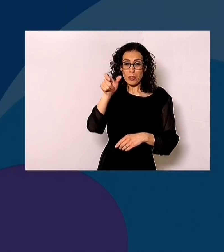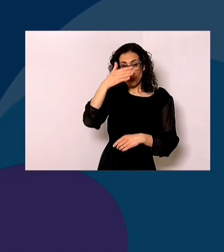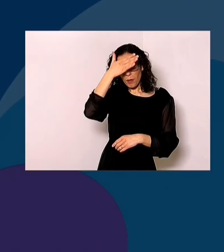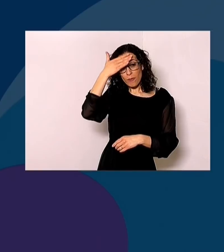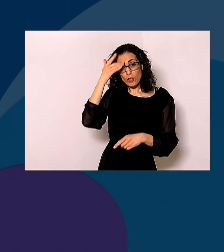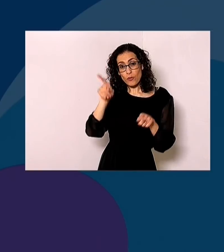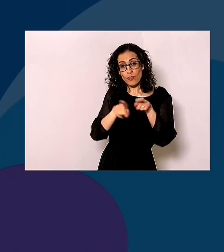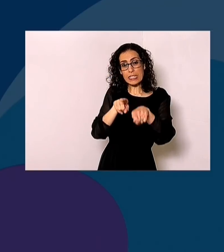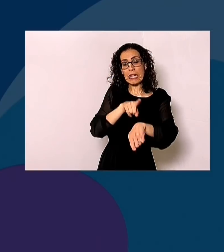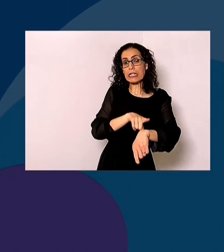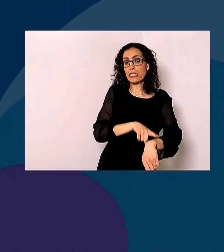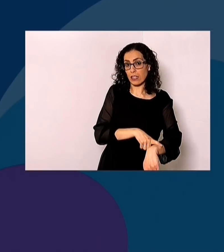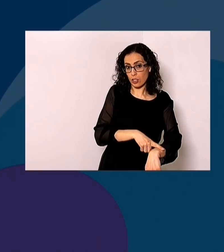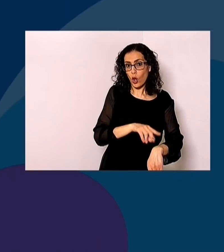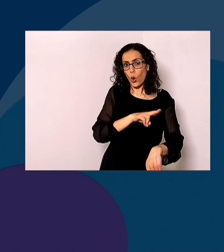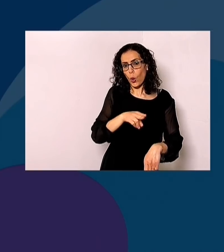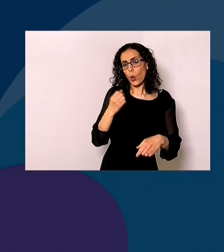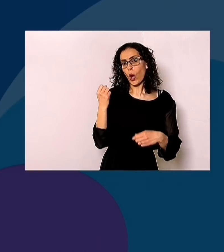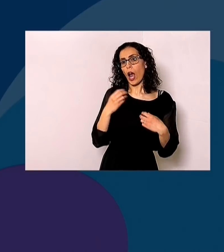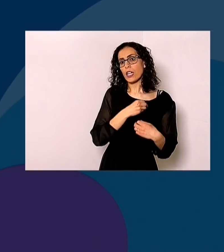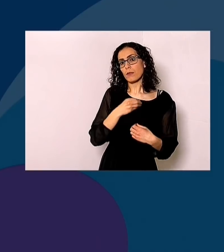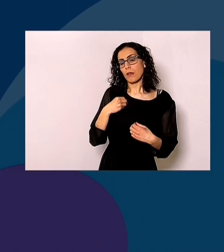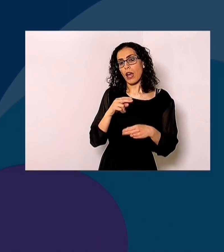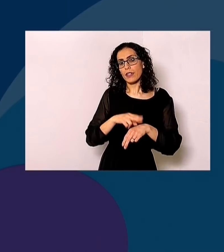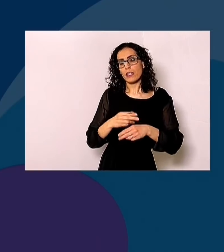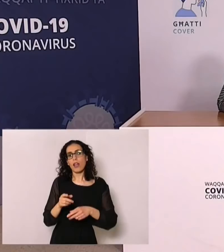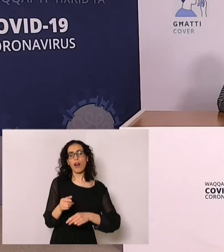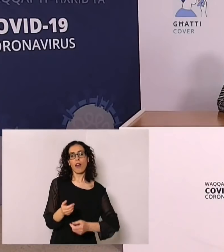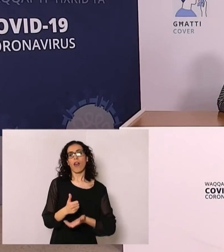s-sistemi tas-saħħa jkun jistgħu jikkopjaw ma' dak kollu li hemm bżonn.